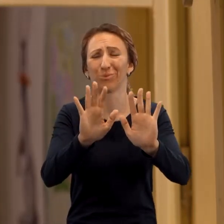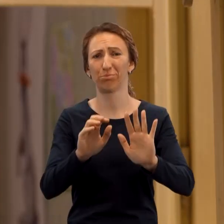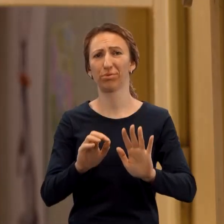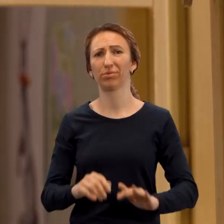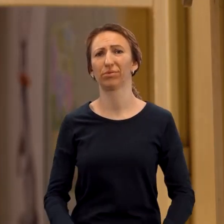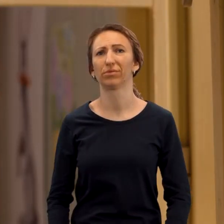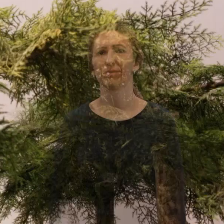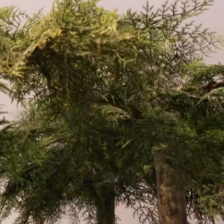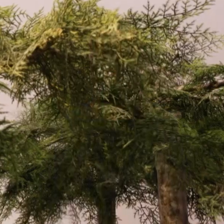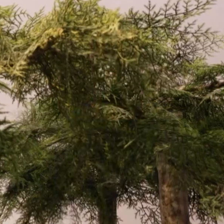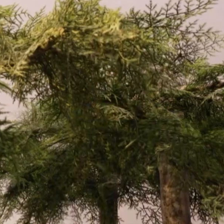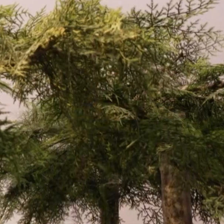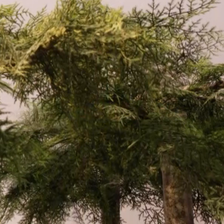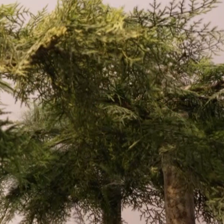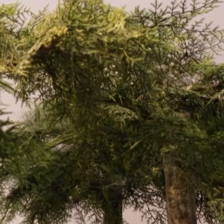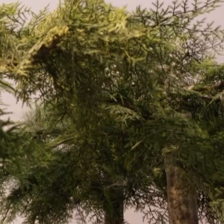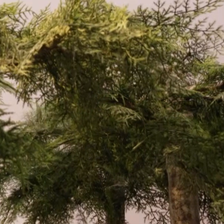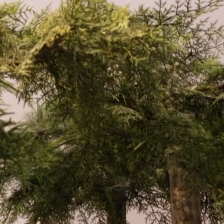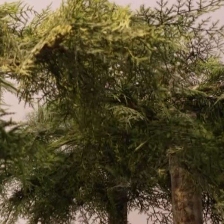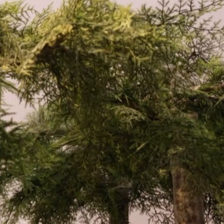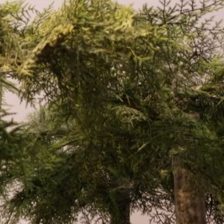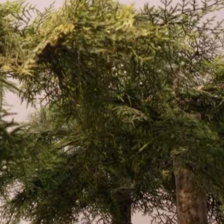Nie rób tego!